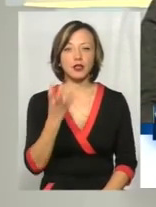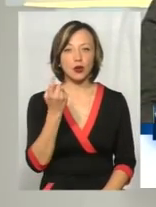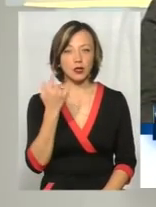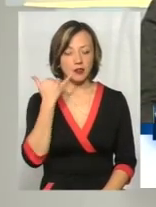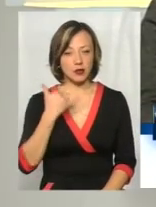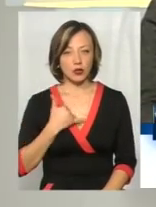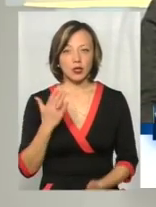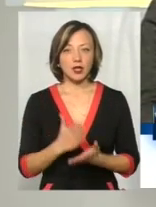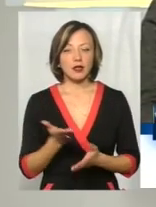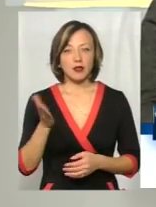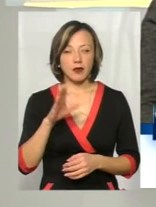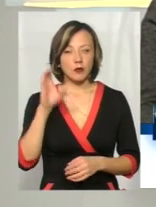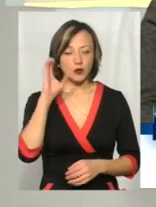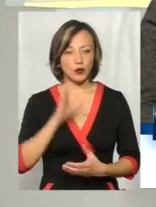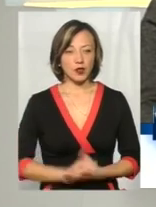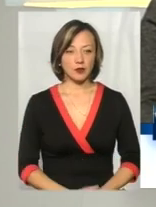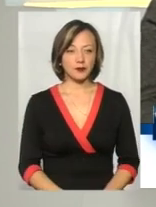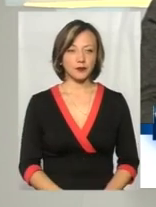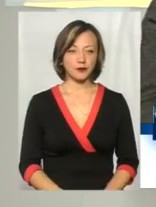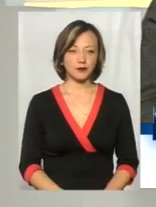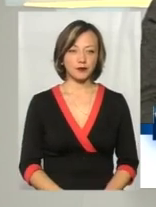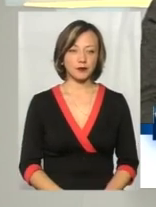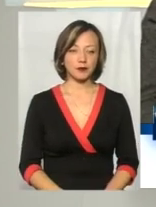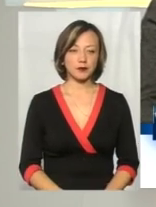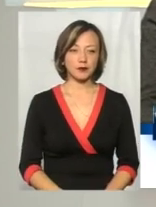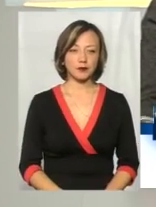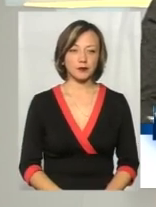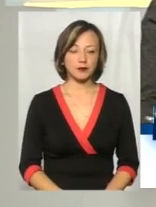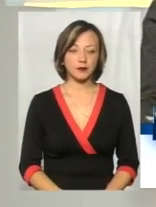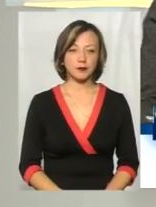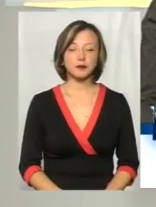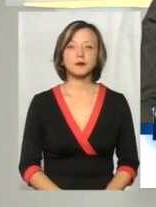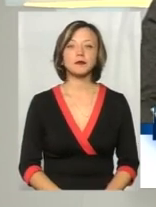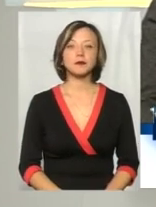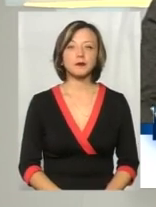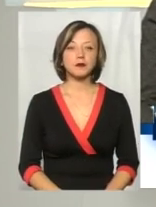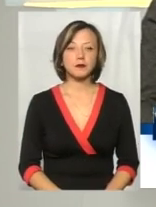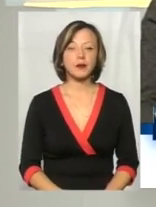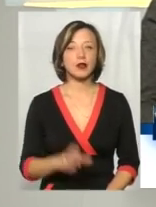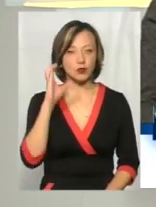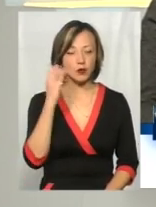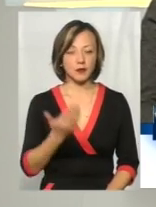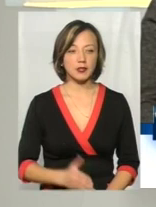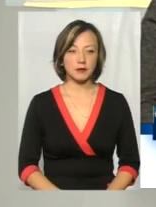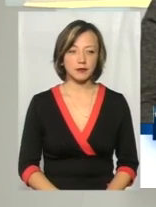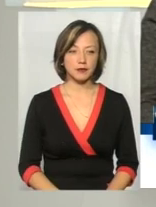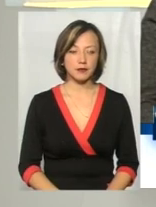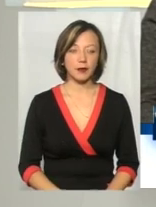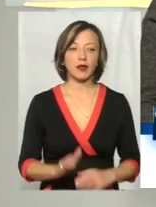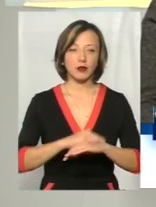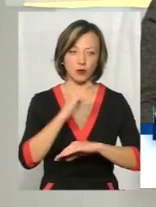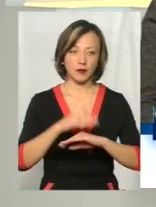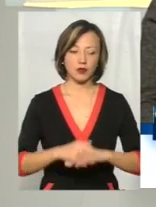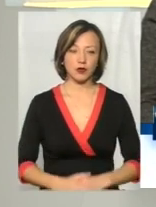дзвіночок. Давайте послухаємо нашого глядача. Зірвався. Є. Да-да, ми вас слухаємо. Добрий